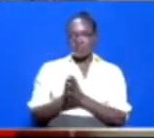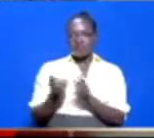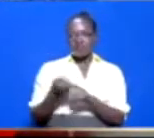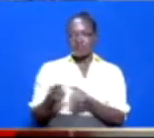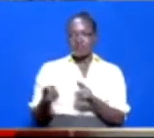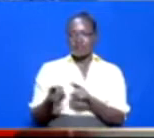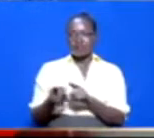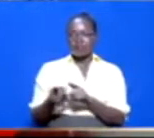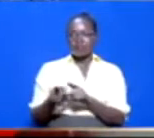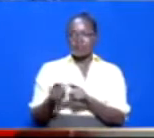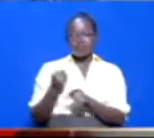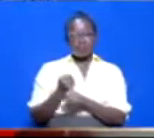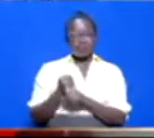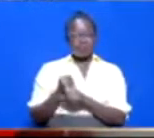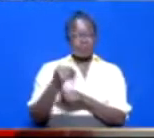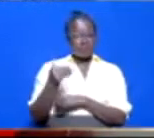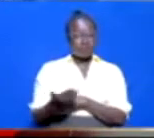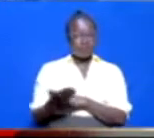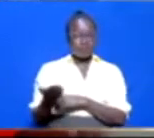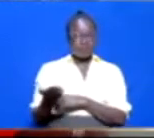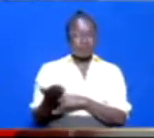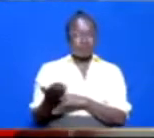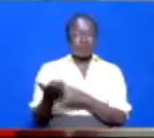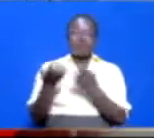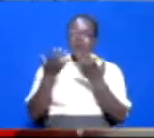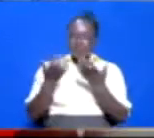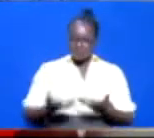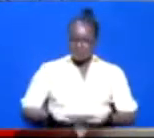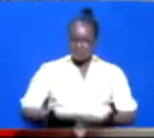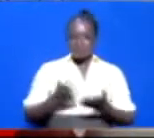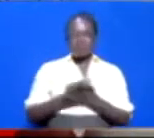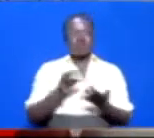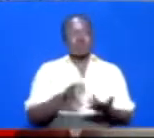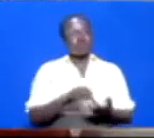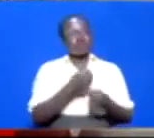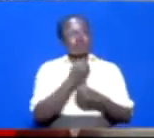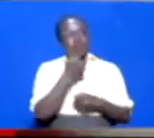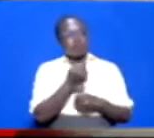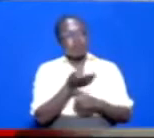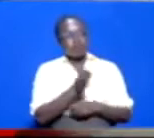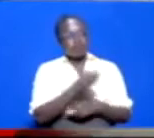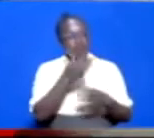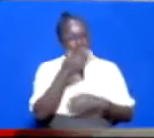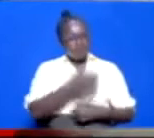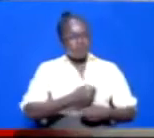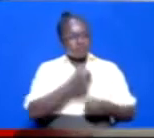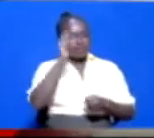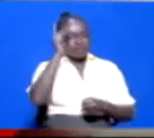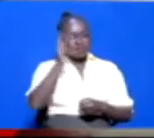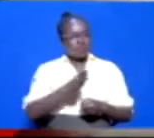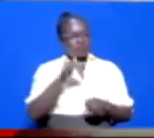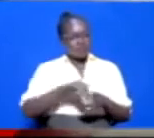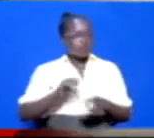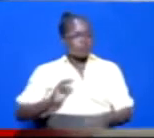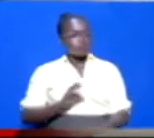ile kazi ambayo iko mbele pale ni kazi kubwa zaidi, hasa ya kuhakikisha kwamba unarejesha ile imani ya Wakenya katika tume yenyewe. Manake